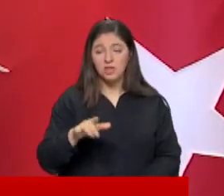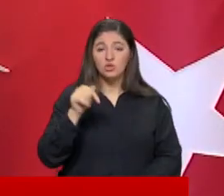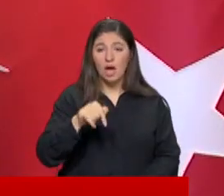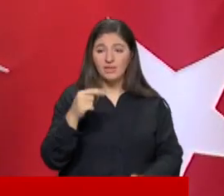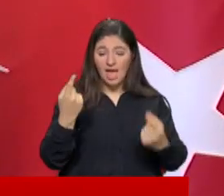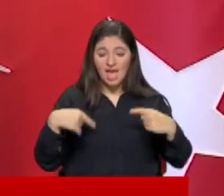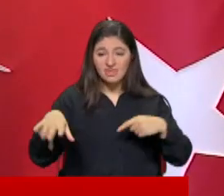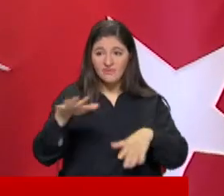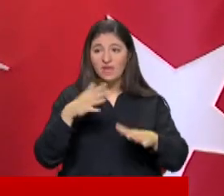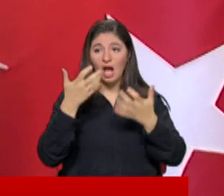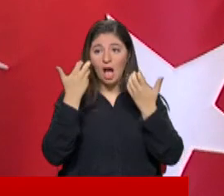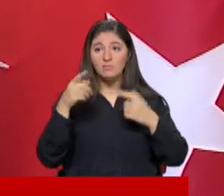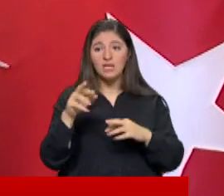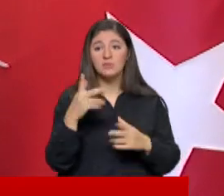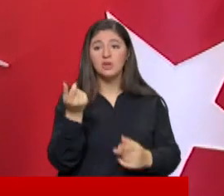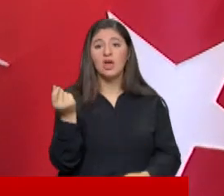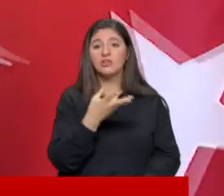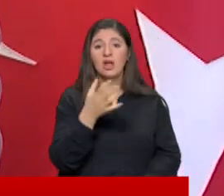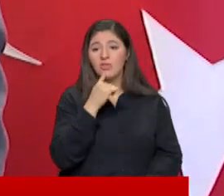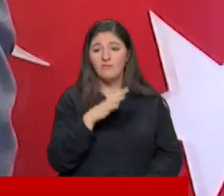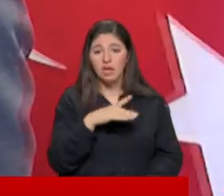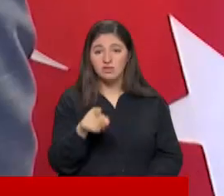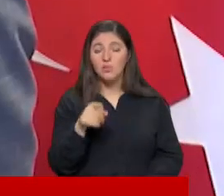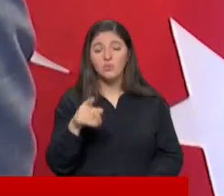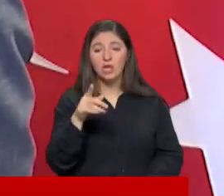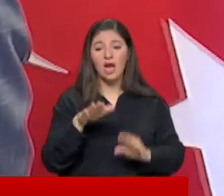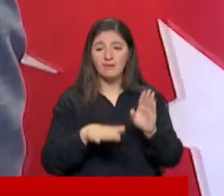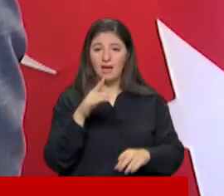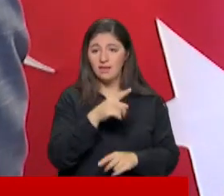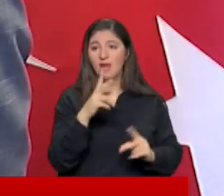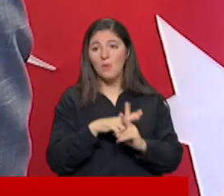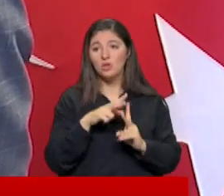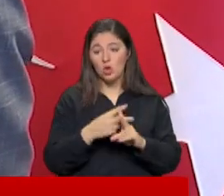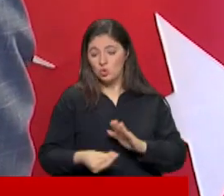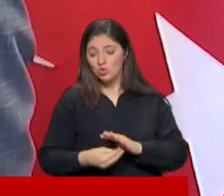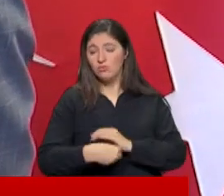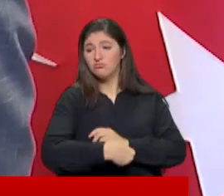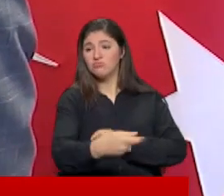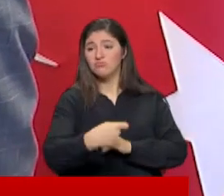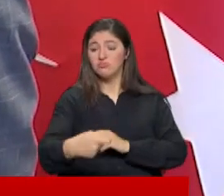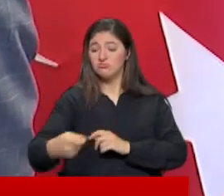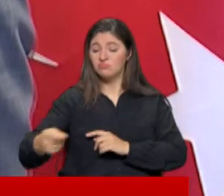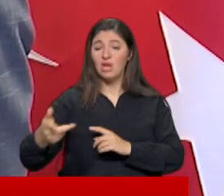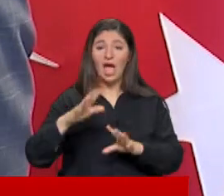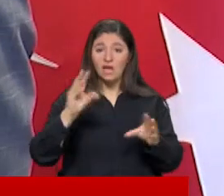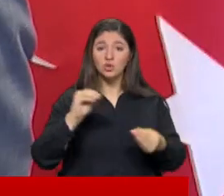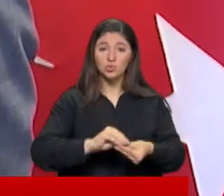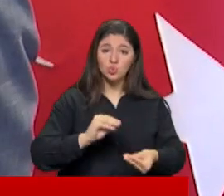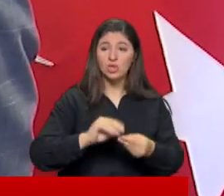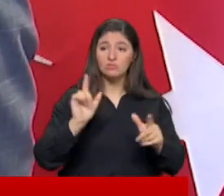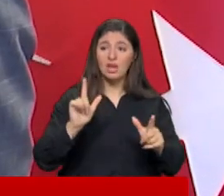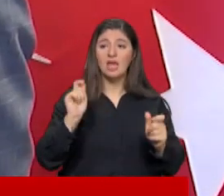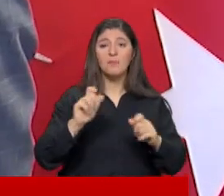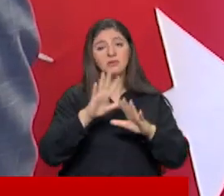anda etrafta Ayhan Bora kaplan gibi kaç tane adam var ve bunlar Adalet polise rüşvet dağıtarak her türlü suç